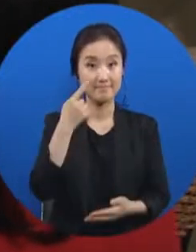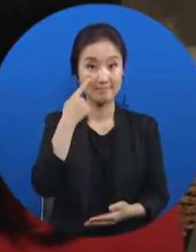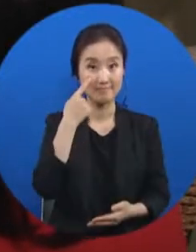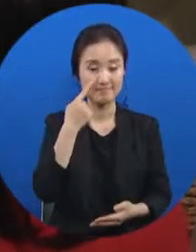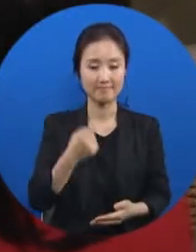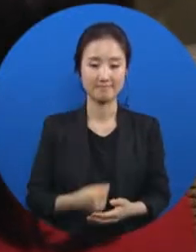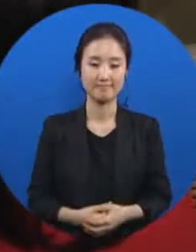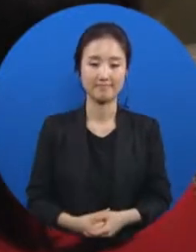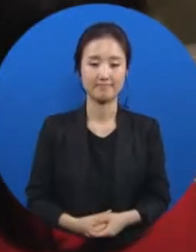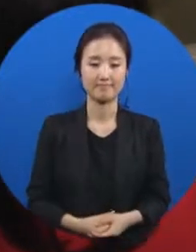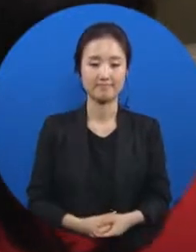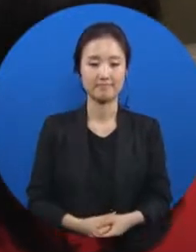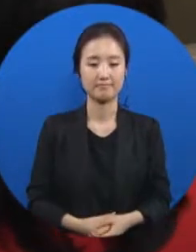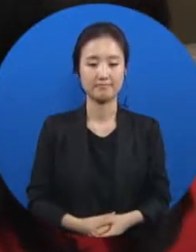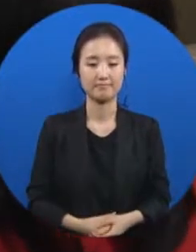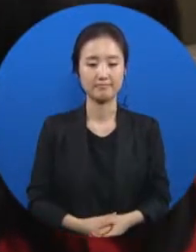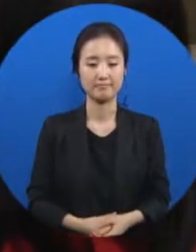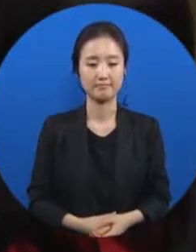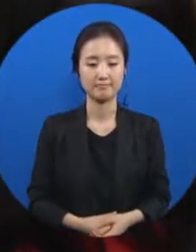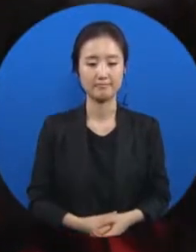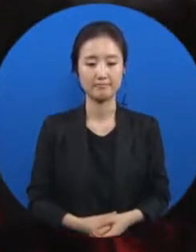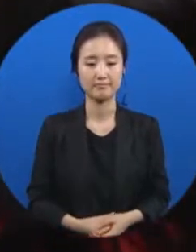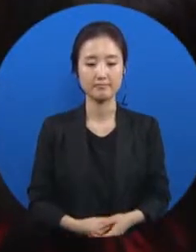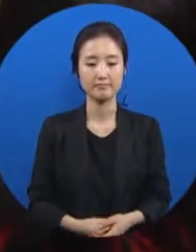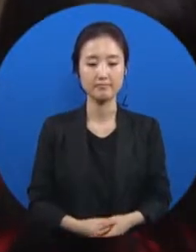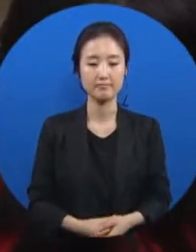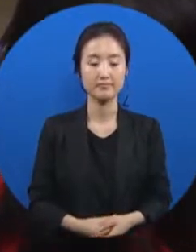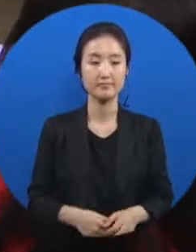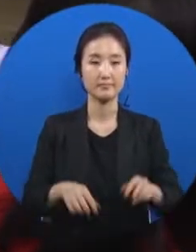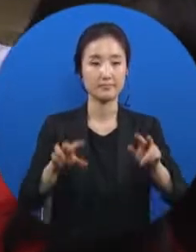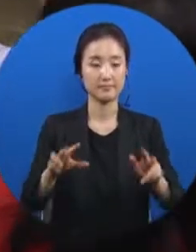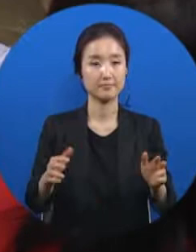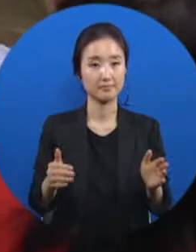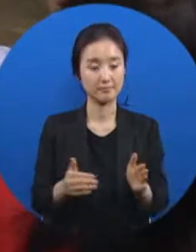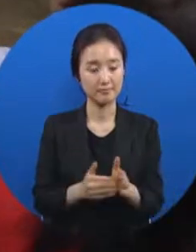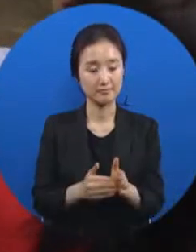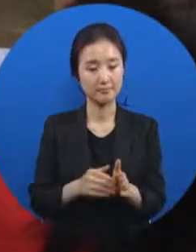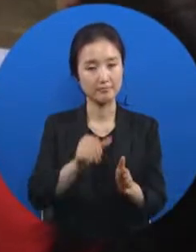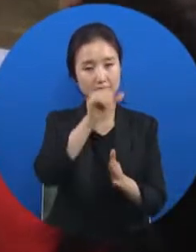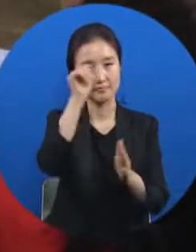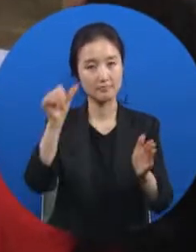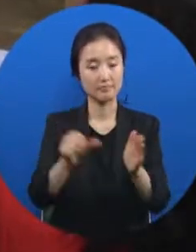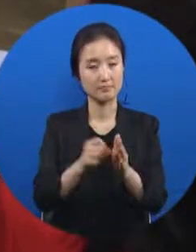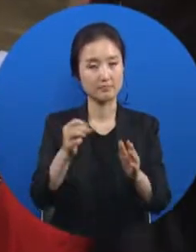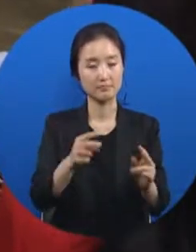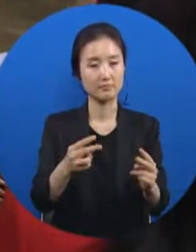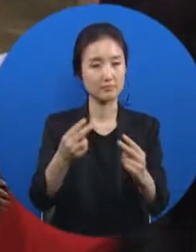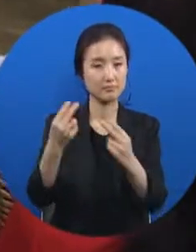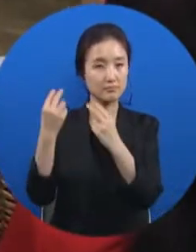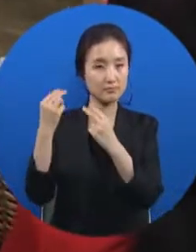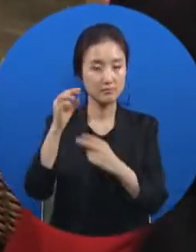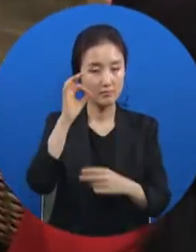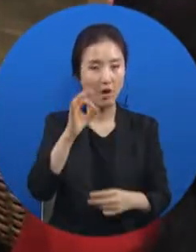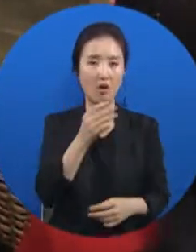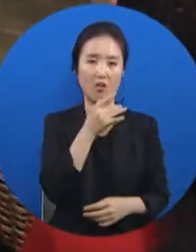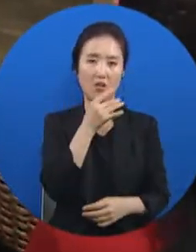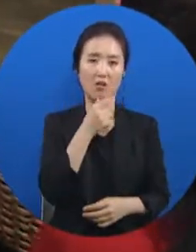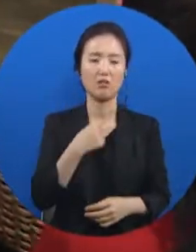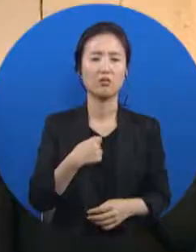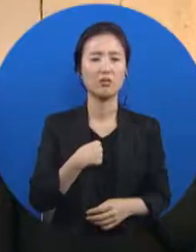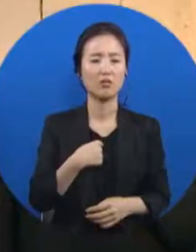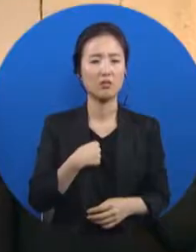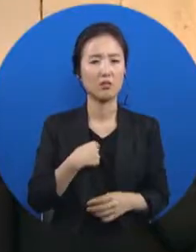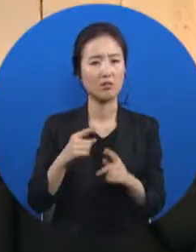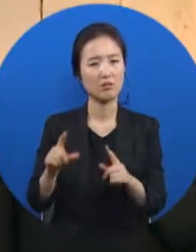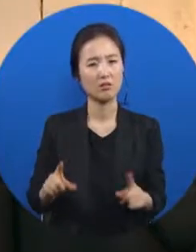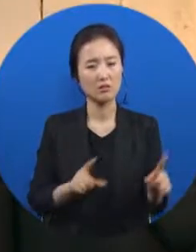그리고 꿈꾸는 걸 멈추지 마라 했는데 제가 지나고 나서 보니까 저희 환경이 어려웠더라고요. 저 어려운지 몰랐어요. 저 어렸을 때